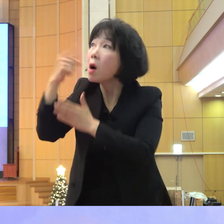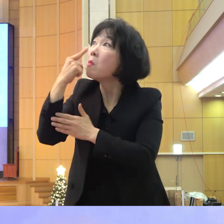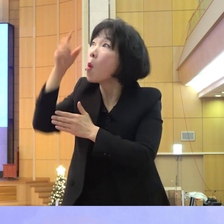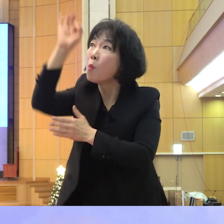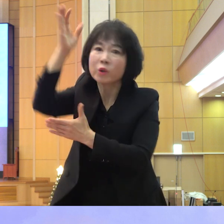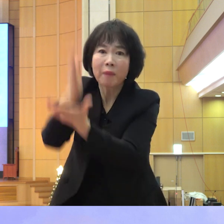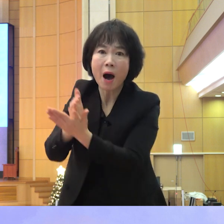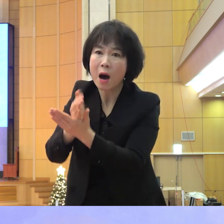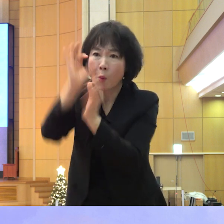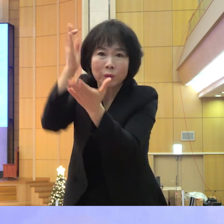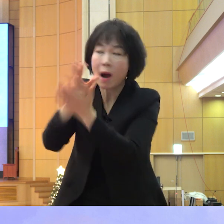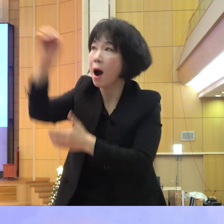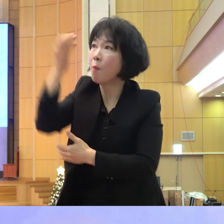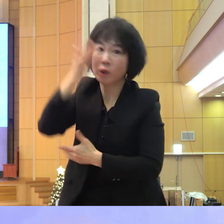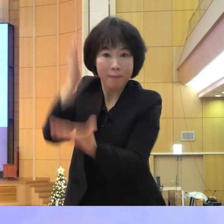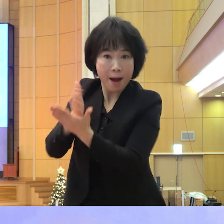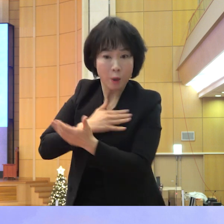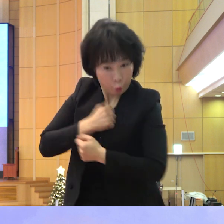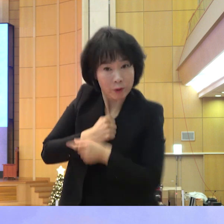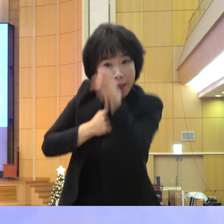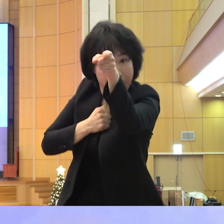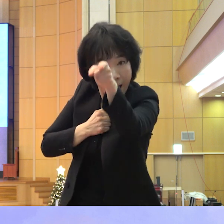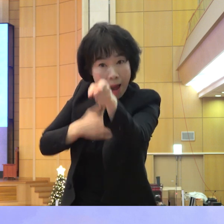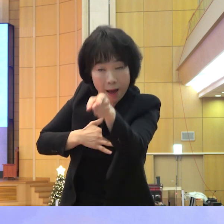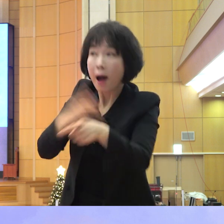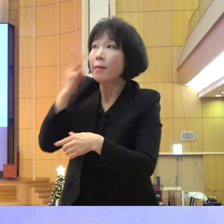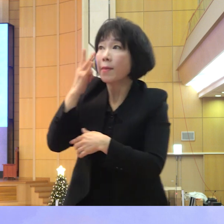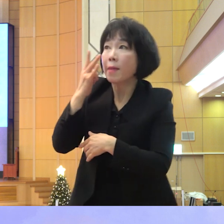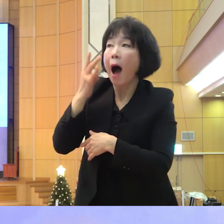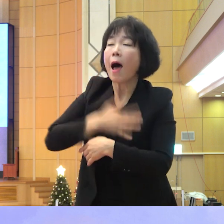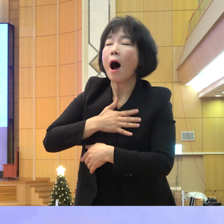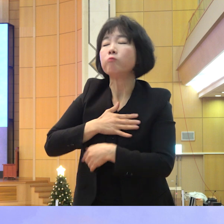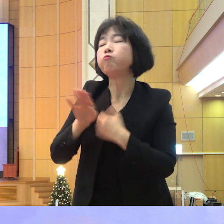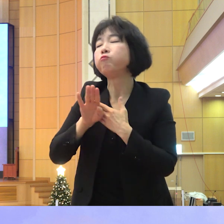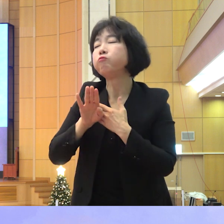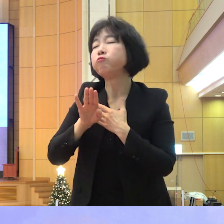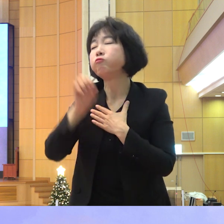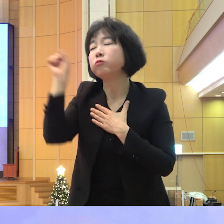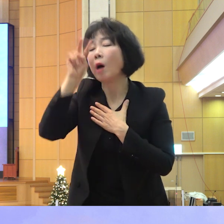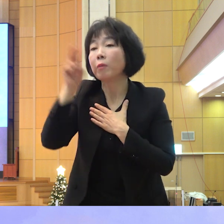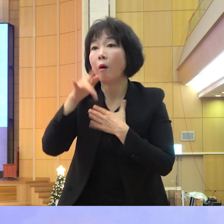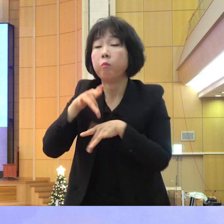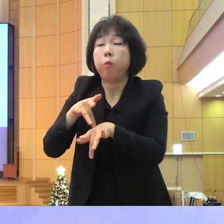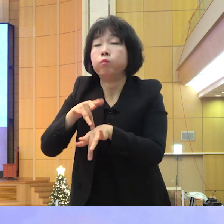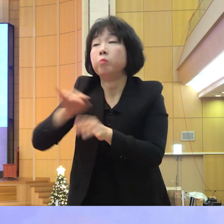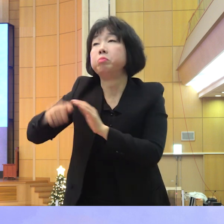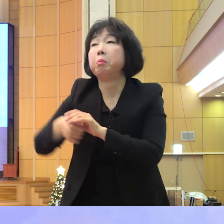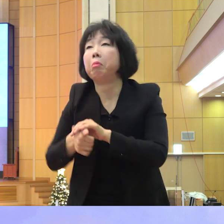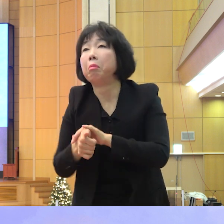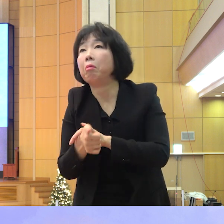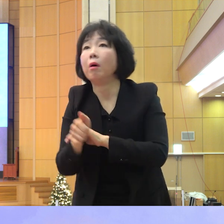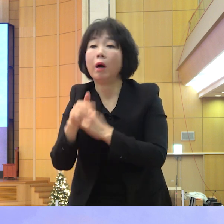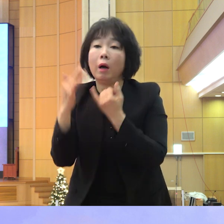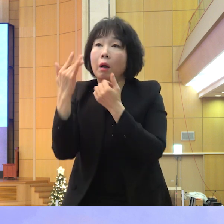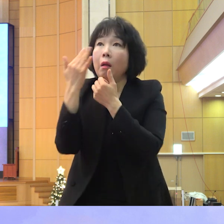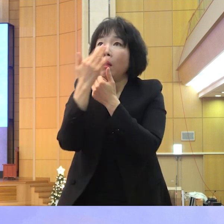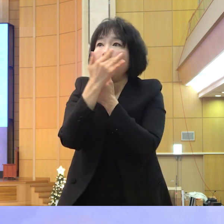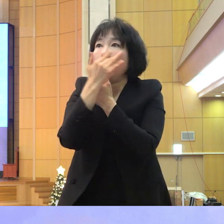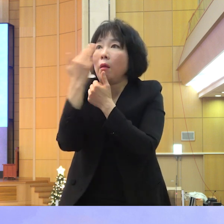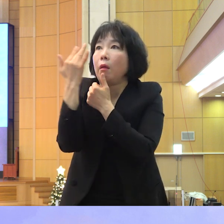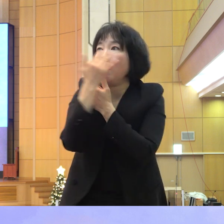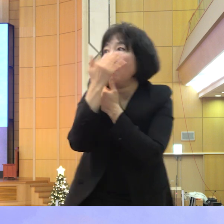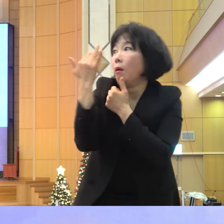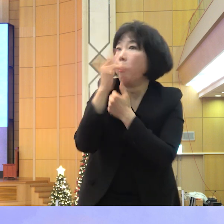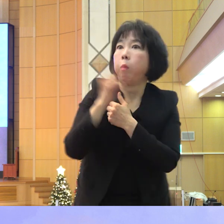했어요. 근데 선악과를 마귀에게 꾀임받아서 선악과 바라보다가